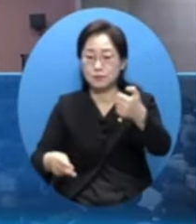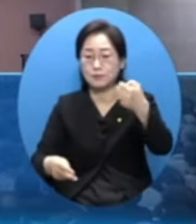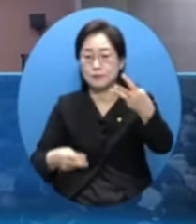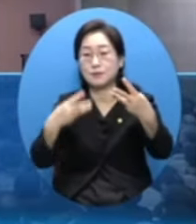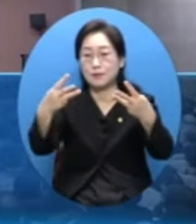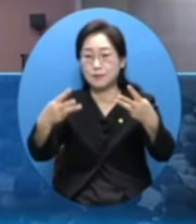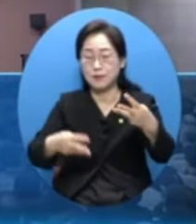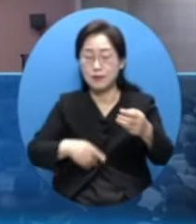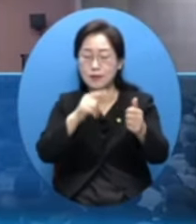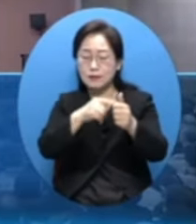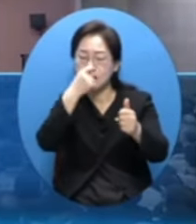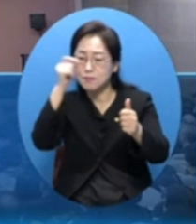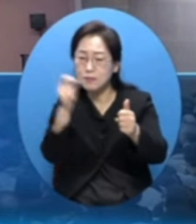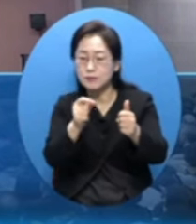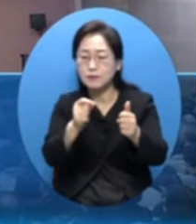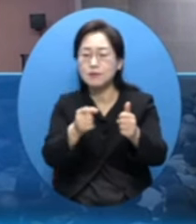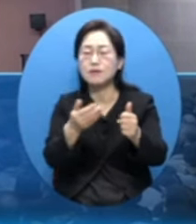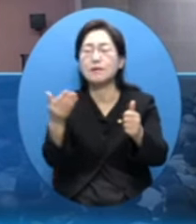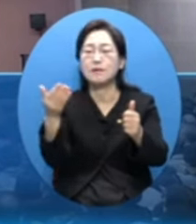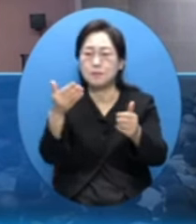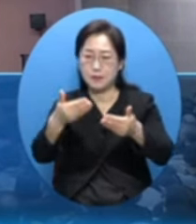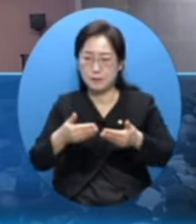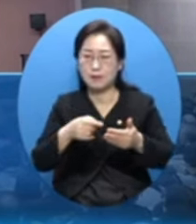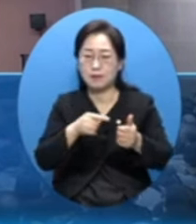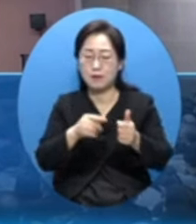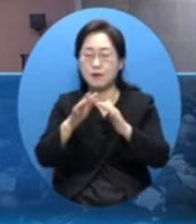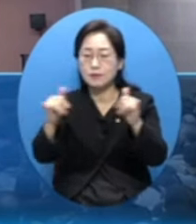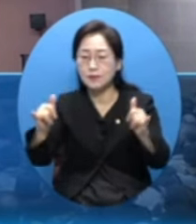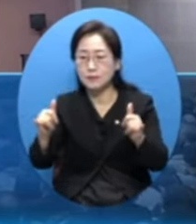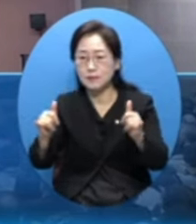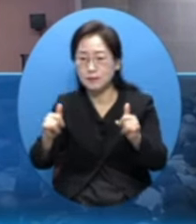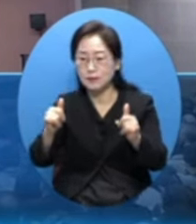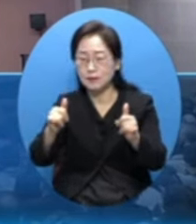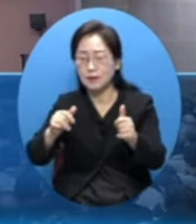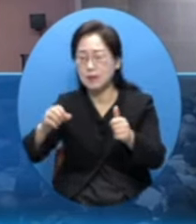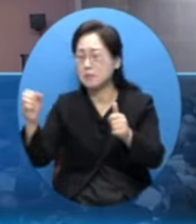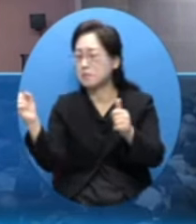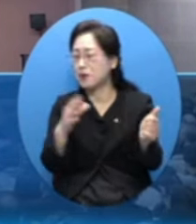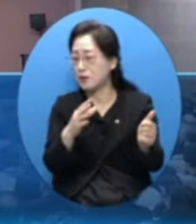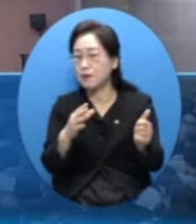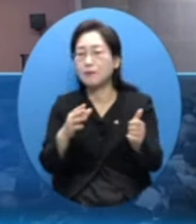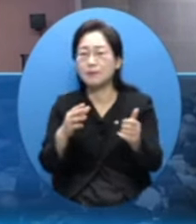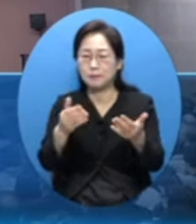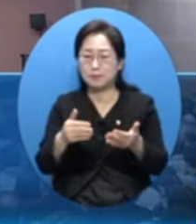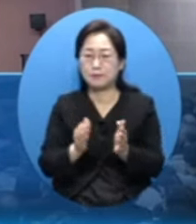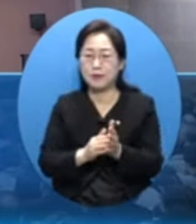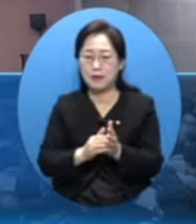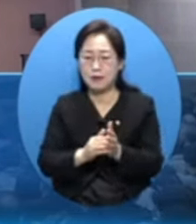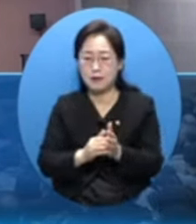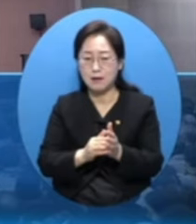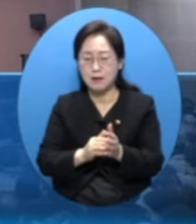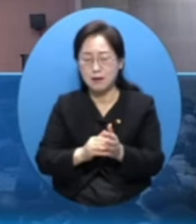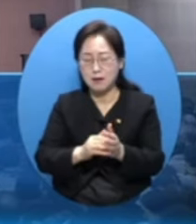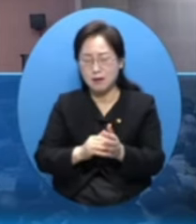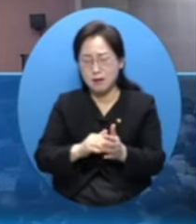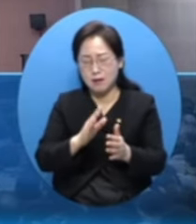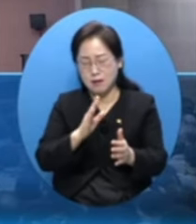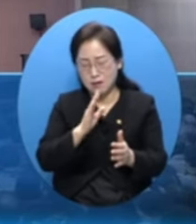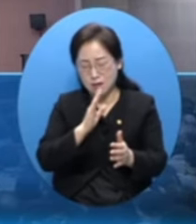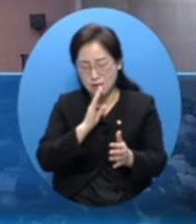그는를 받아 사람들에게 버림받으며 간고를 많이